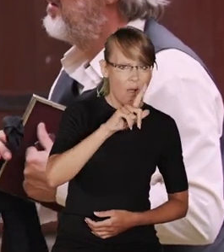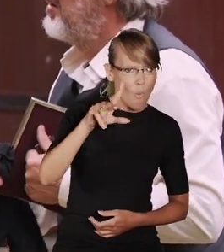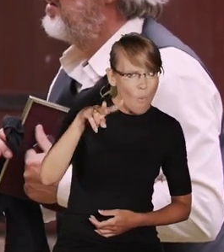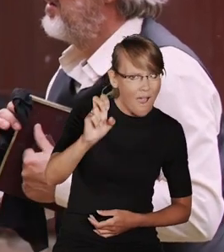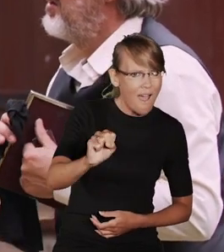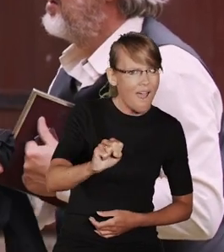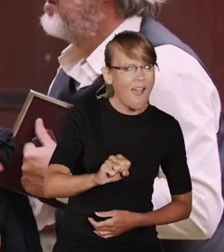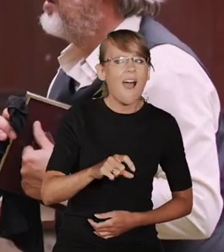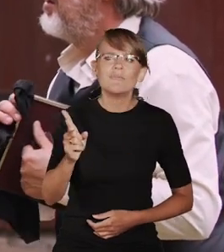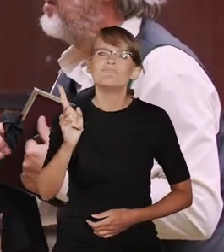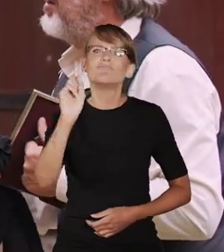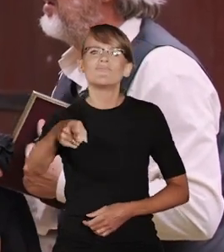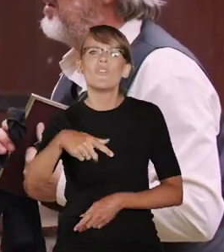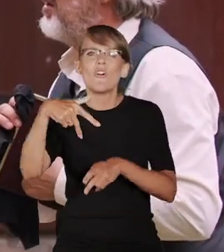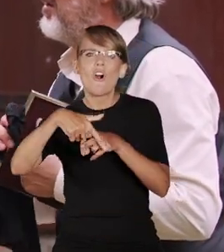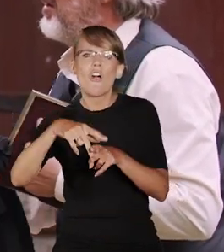Och,